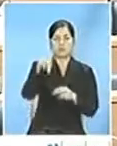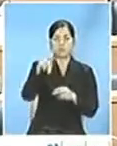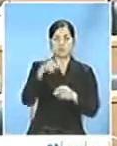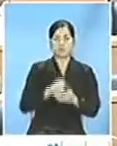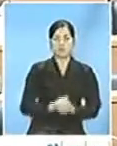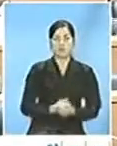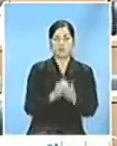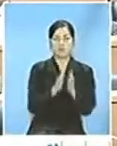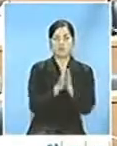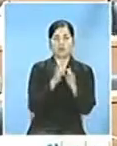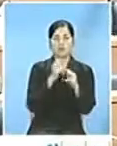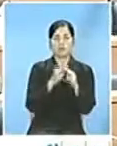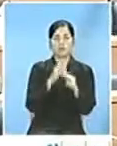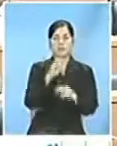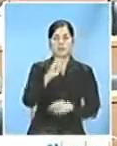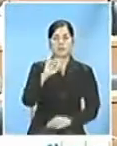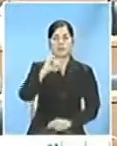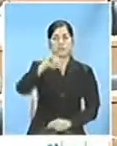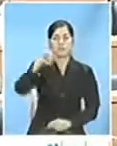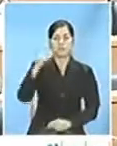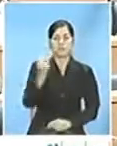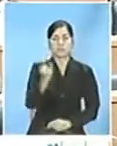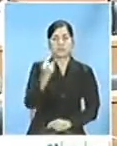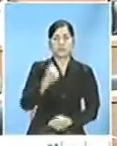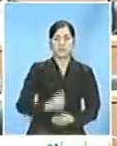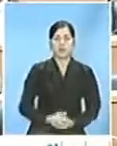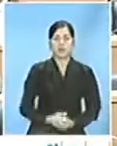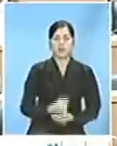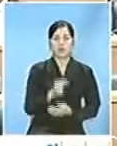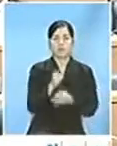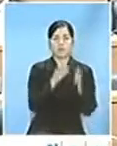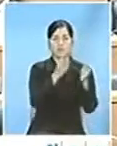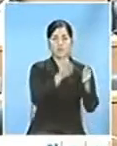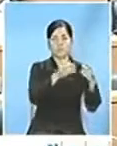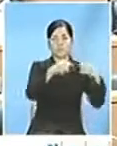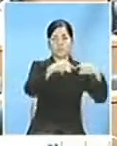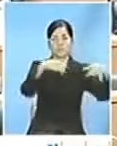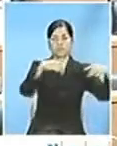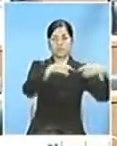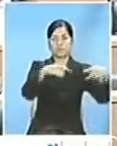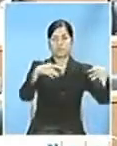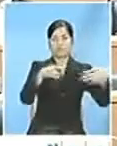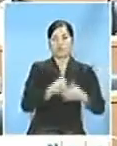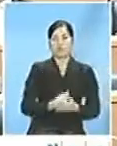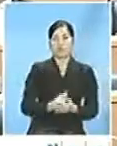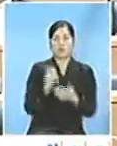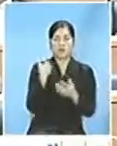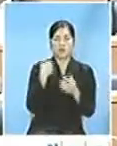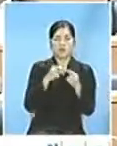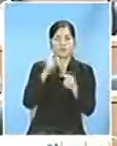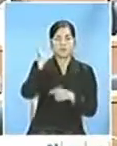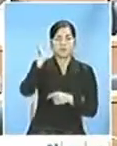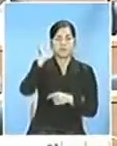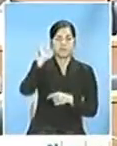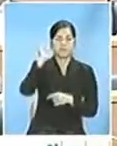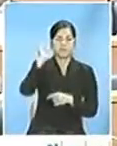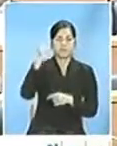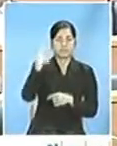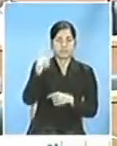รวมทั้งท่านบุญจงวงไตรรัตน์ในนามของฝ่ายค้านที่ได้แสดงความคิดเห็นไป